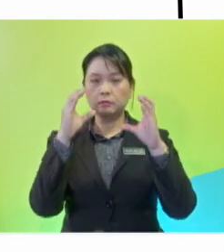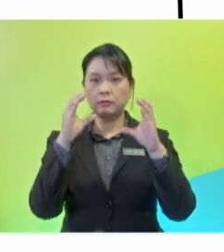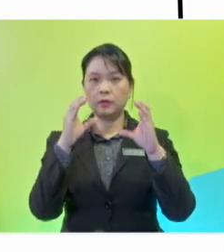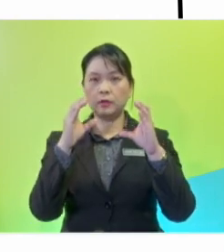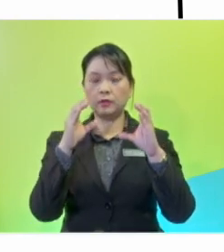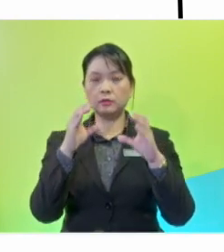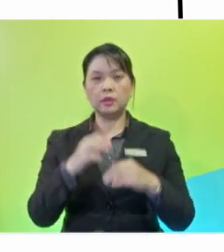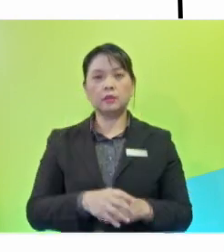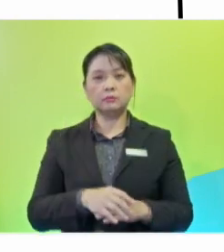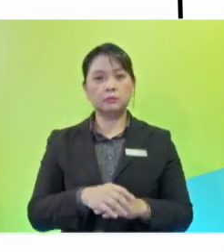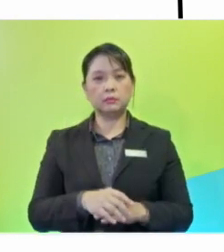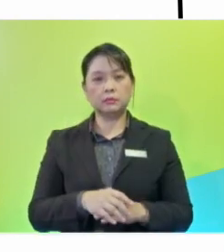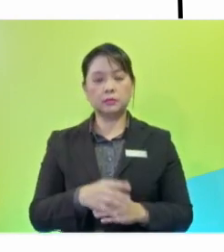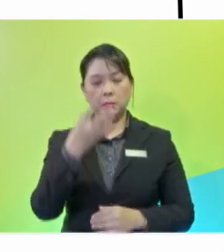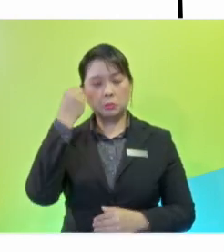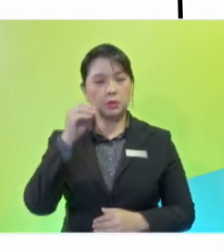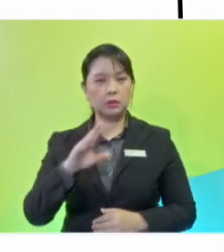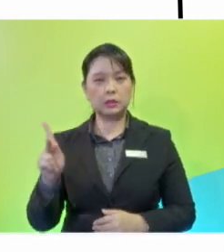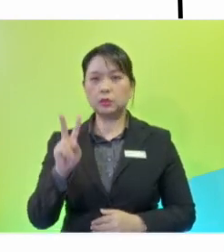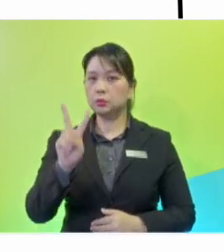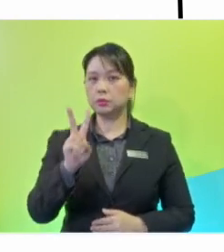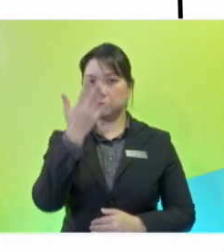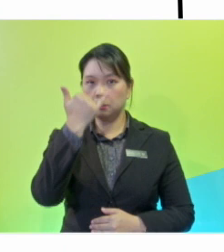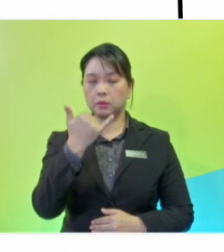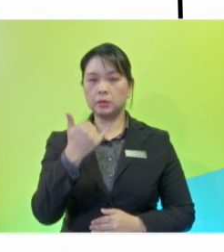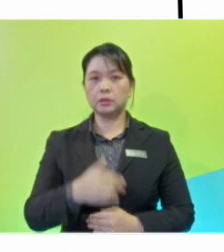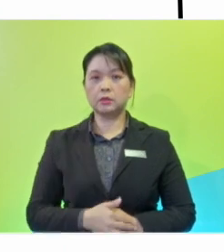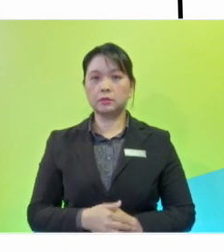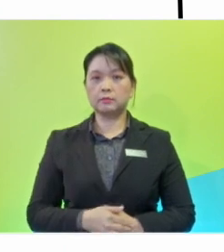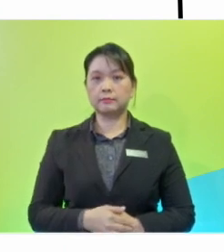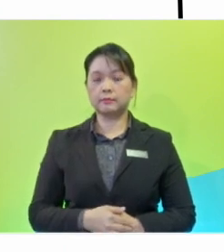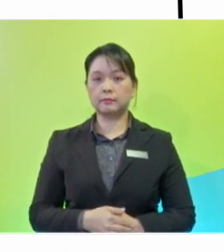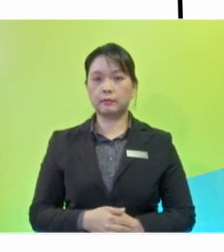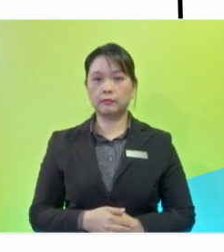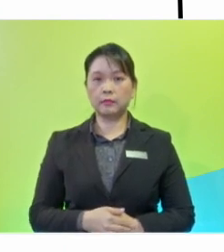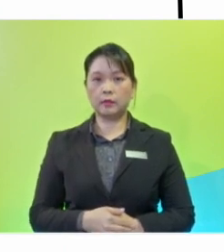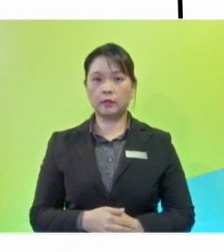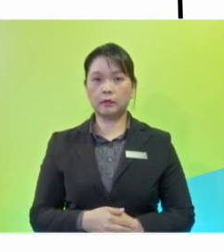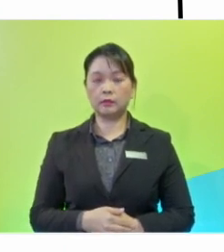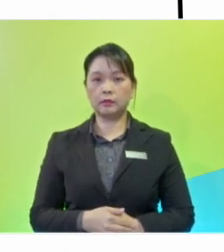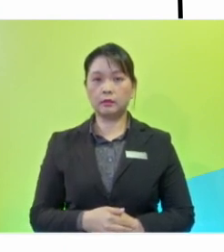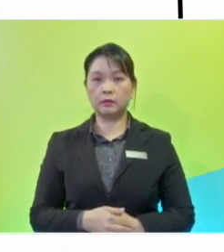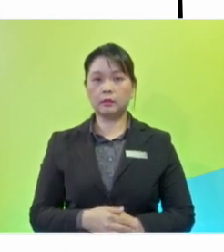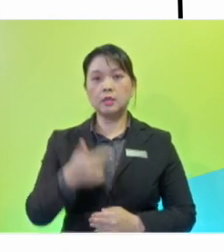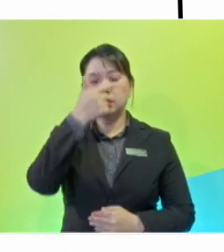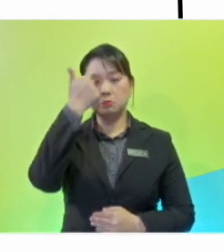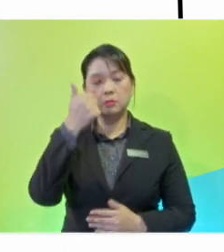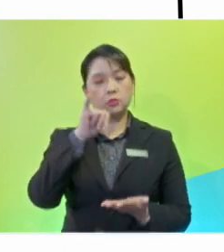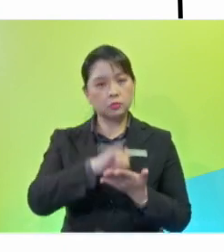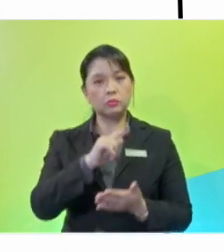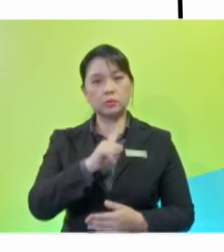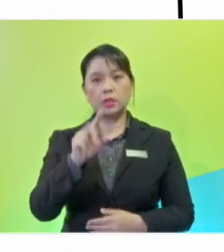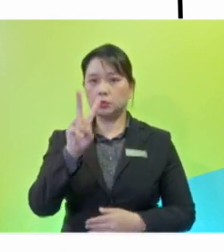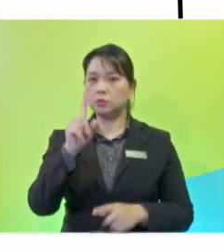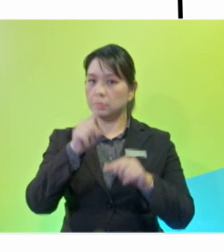kalau kamu gantikan dekat dalam rujukan hmm dia akan dapat 666 Sebatu dua itu tak boleh dipilih sebagai nilai x maka